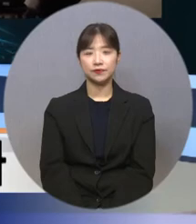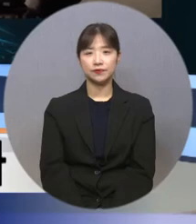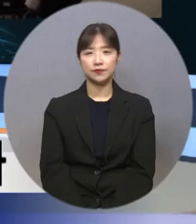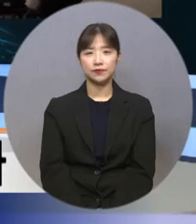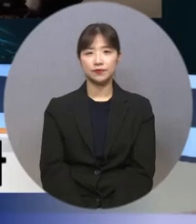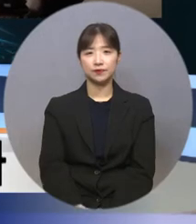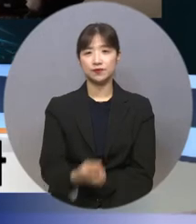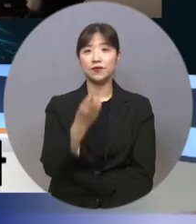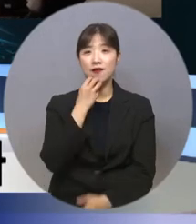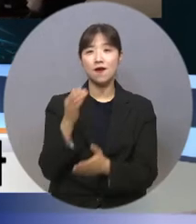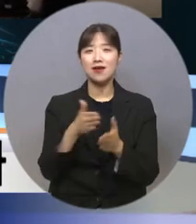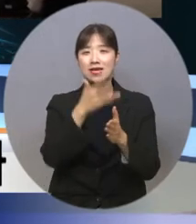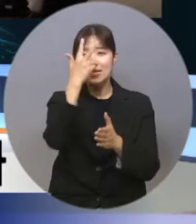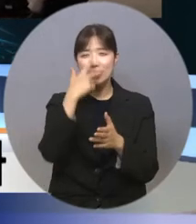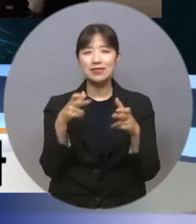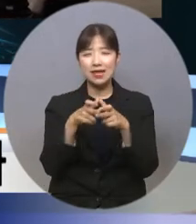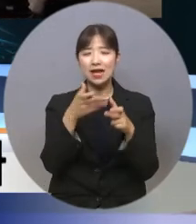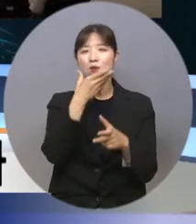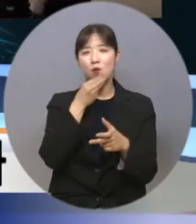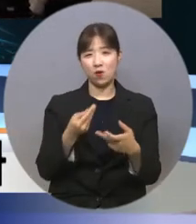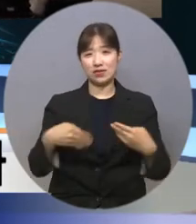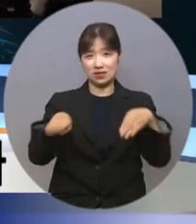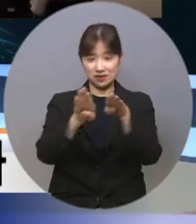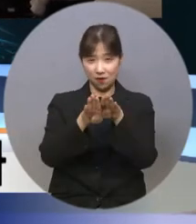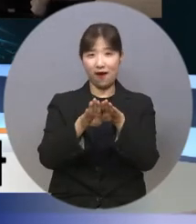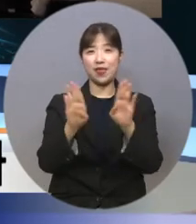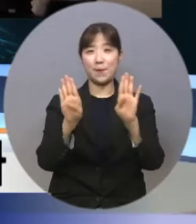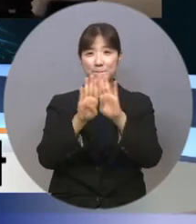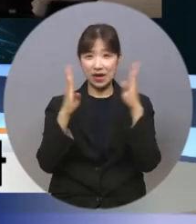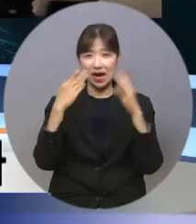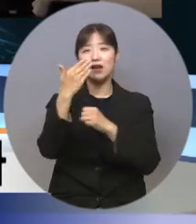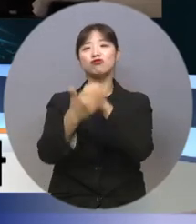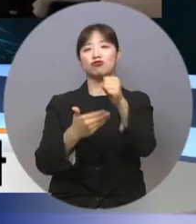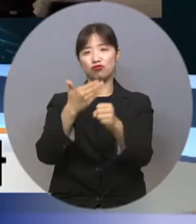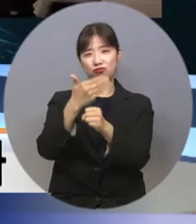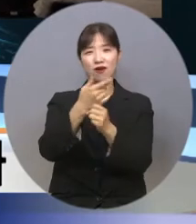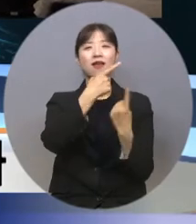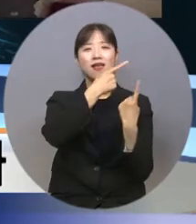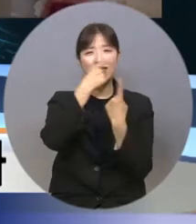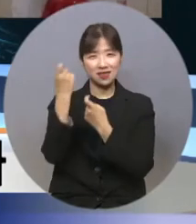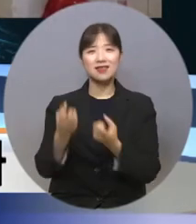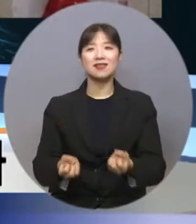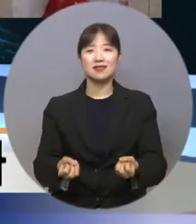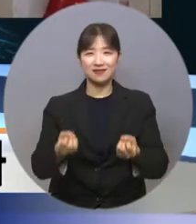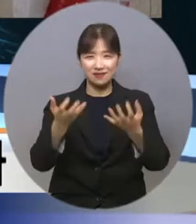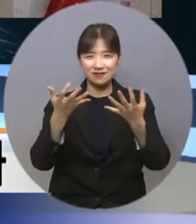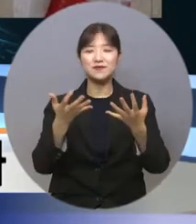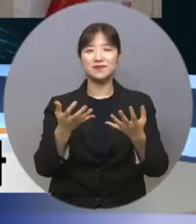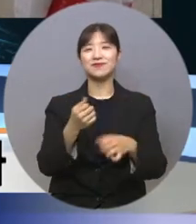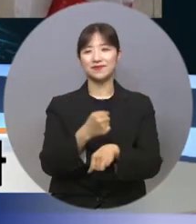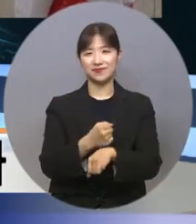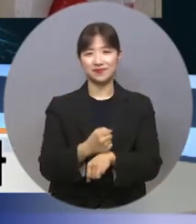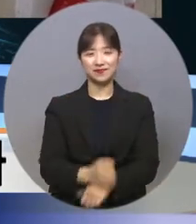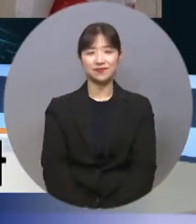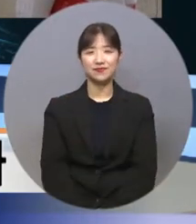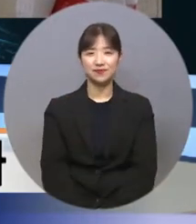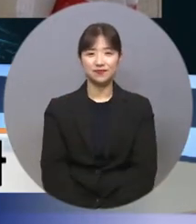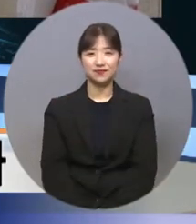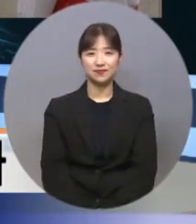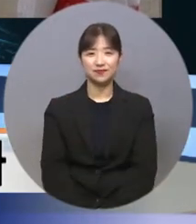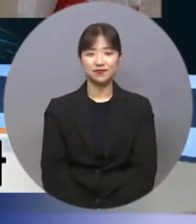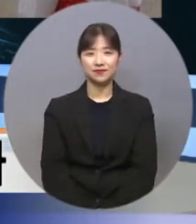경기도 시각장애인 복지관 이 개관 9주년을 맞아 기념식과 함께 뜻깊은 행사를 개최했습니다